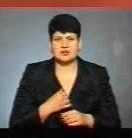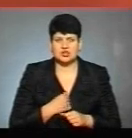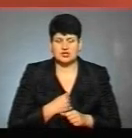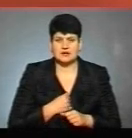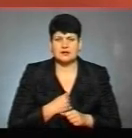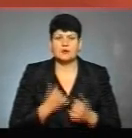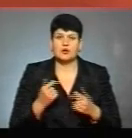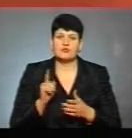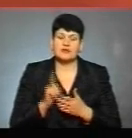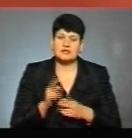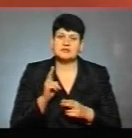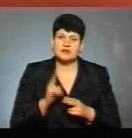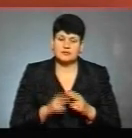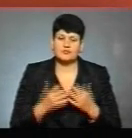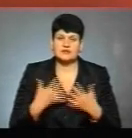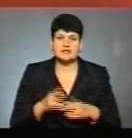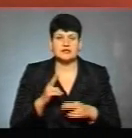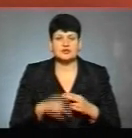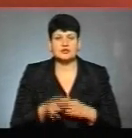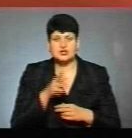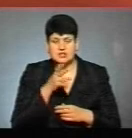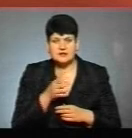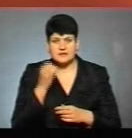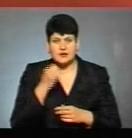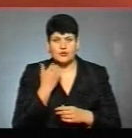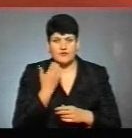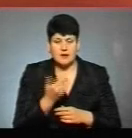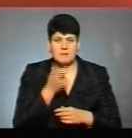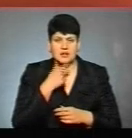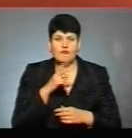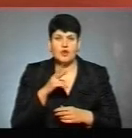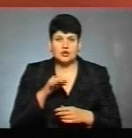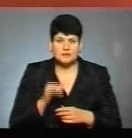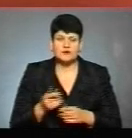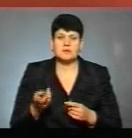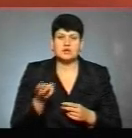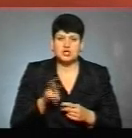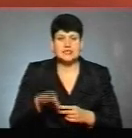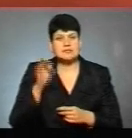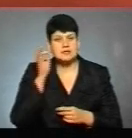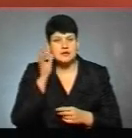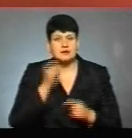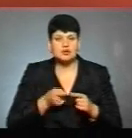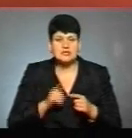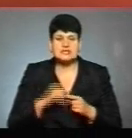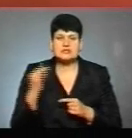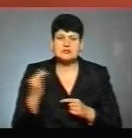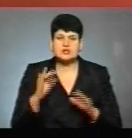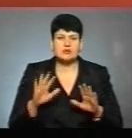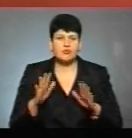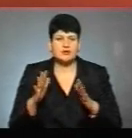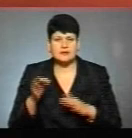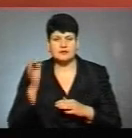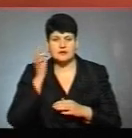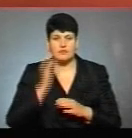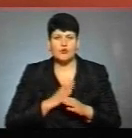Мусимо вже завершувати, бо вже закінчується в нас час. Добре, я вам дякую. Дуже дякую, пане Володимире, що ви прийшли сьогодні і згадали про ці історичні події. Нагадаю,